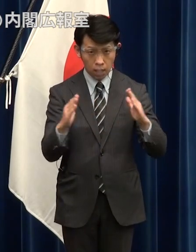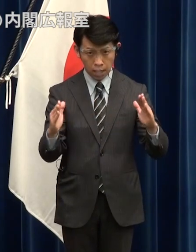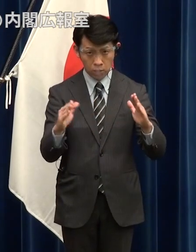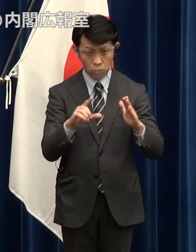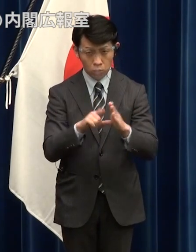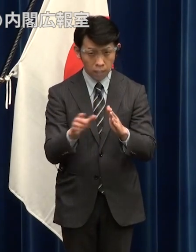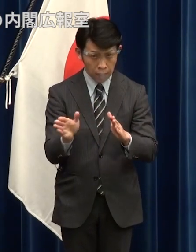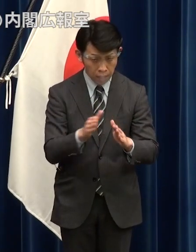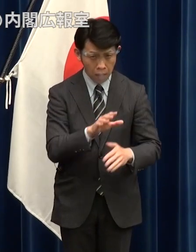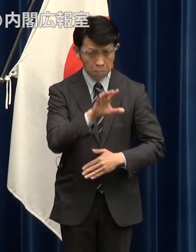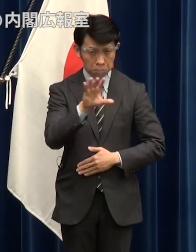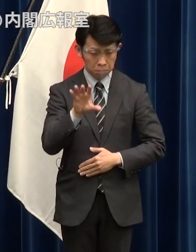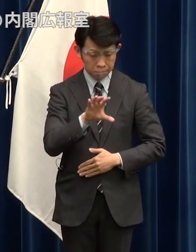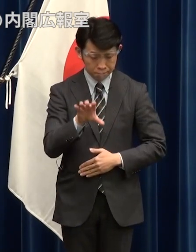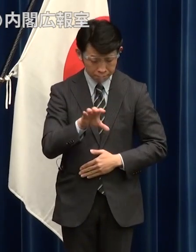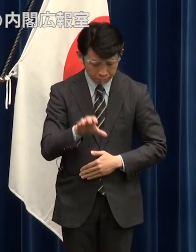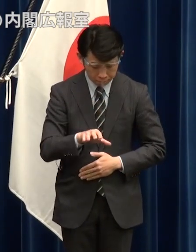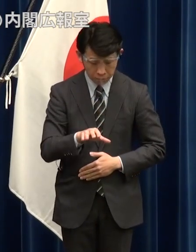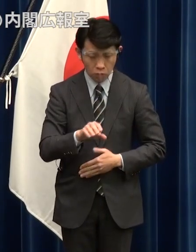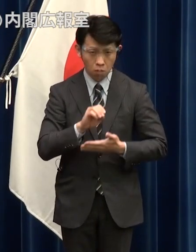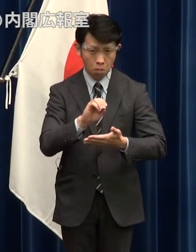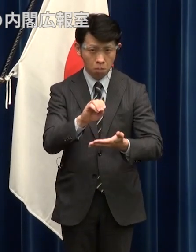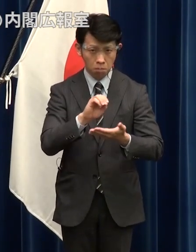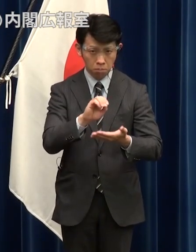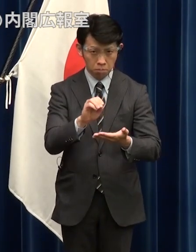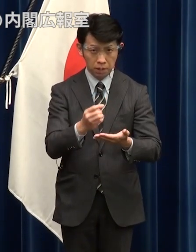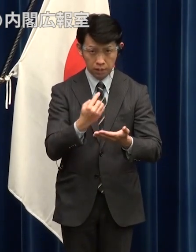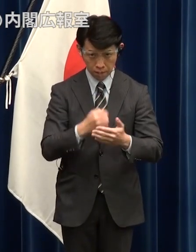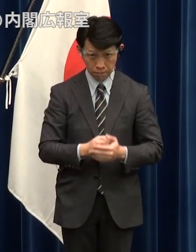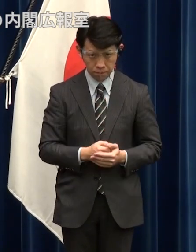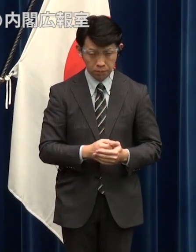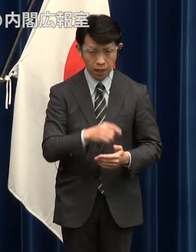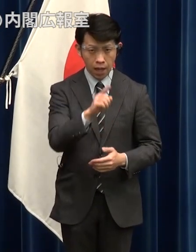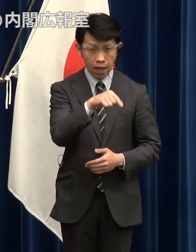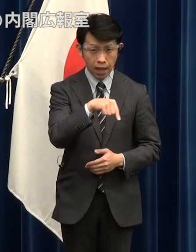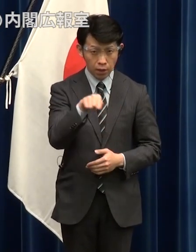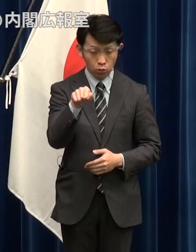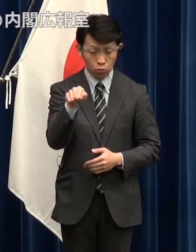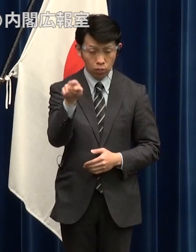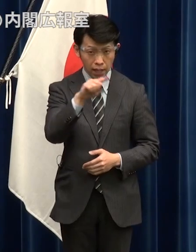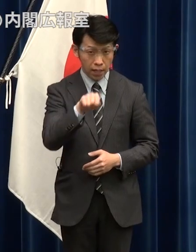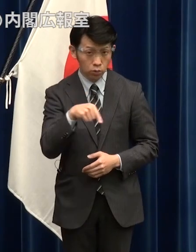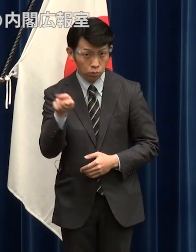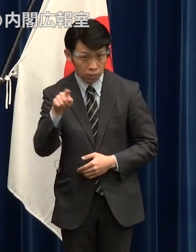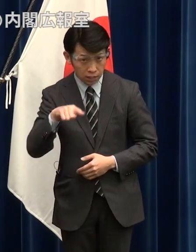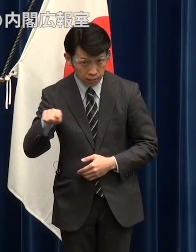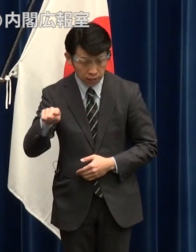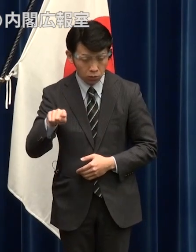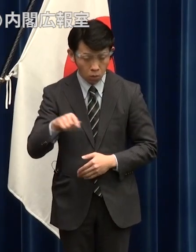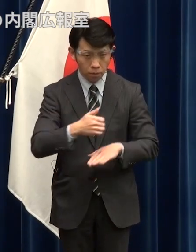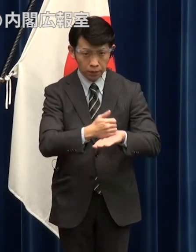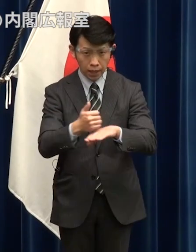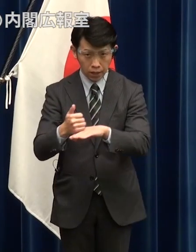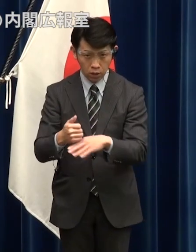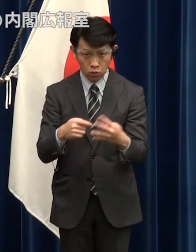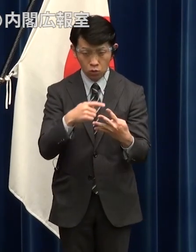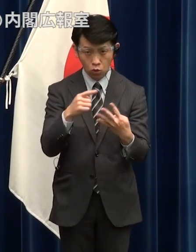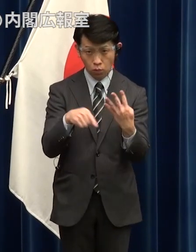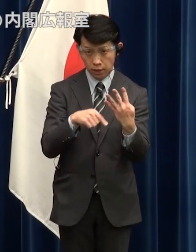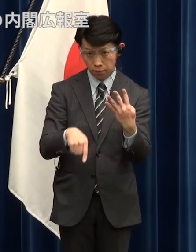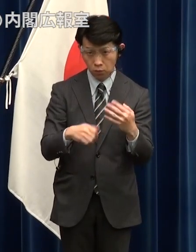てきました。そして NSC4 大臣会合での議論、あるい